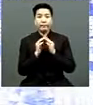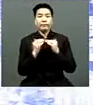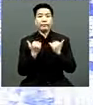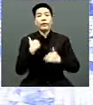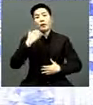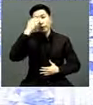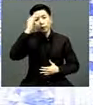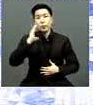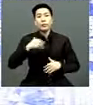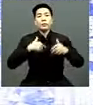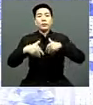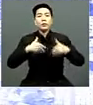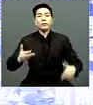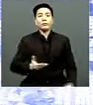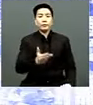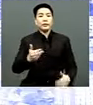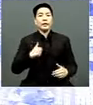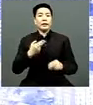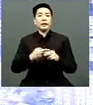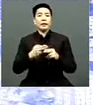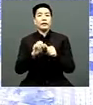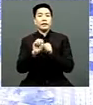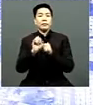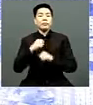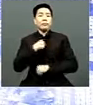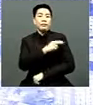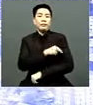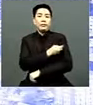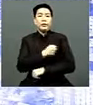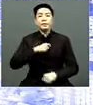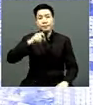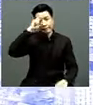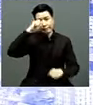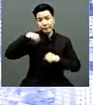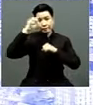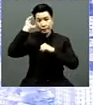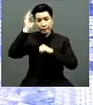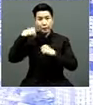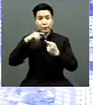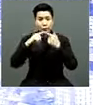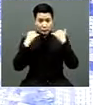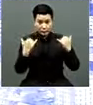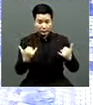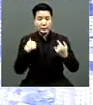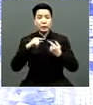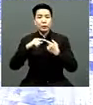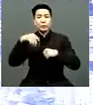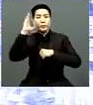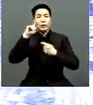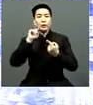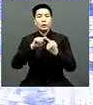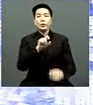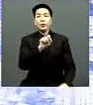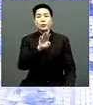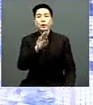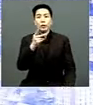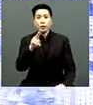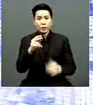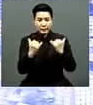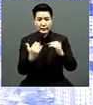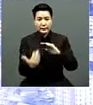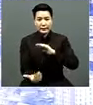ครับสวัสดีครับพี่น้องประชาชนครับผมนายแพทย์ทวีสินวิษณุโยธินนะครับมารายงานตัวในฐานะโฆษกสบค.ในเช้า